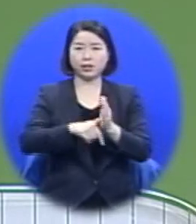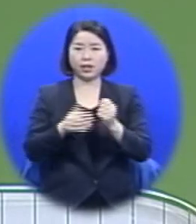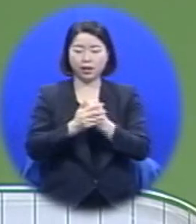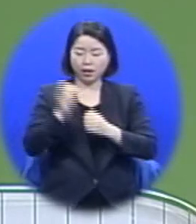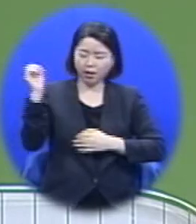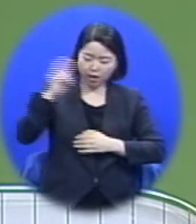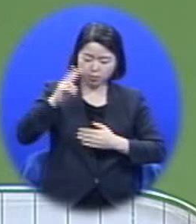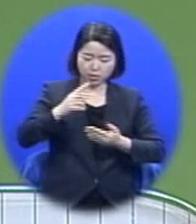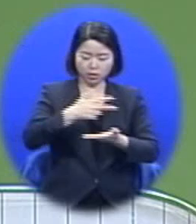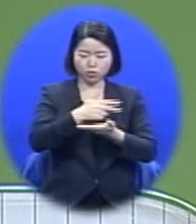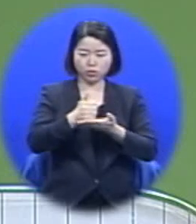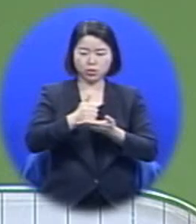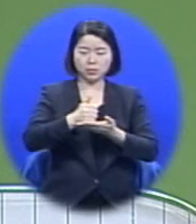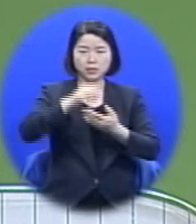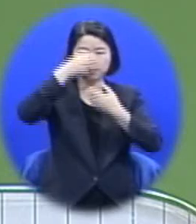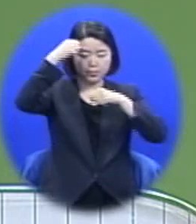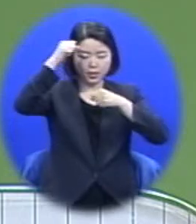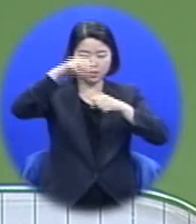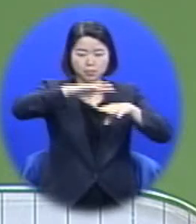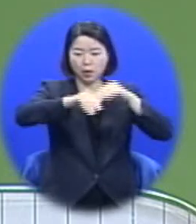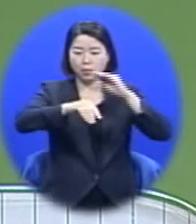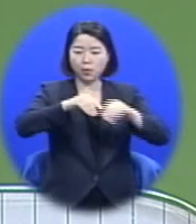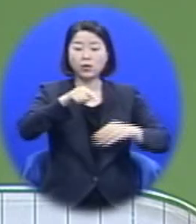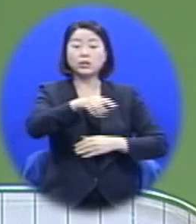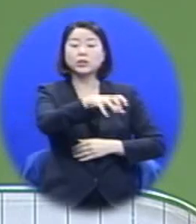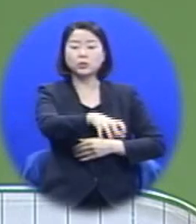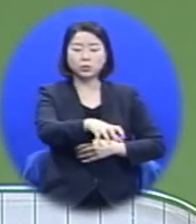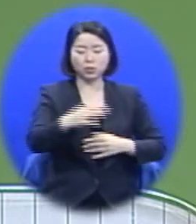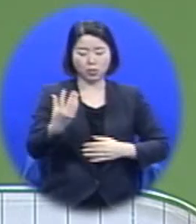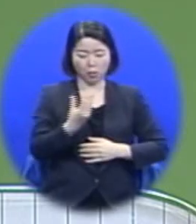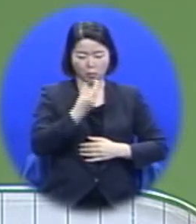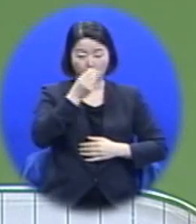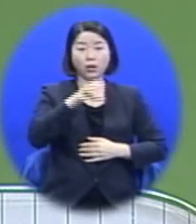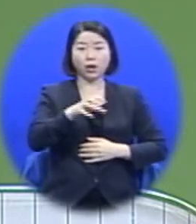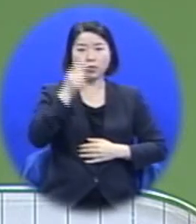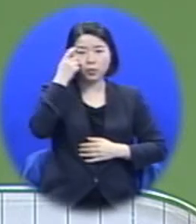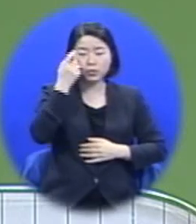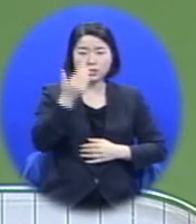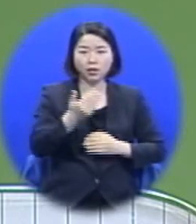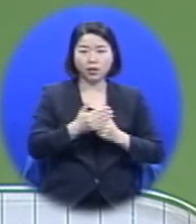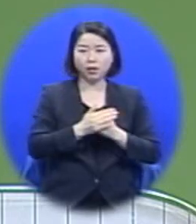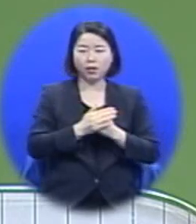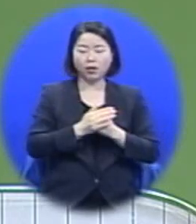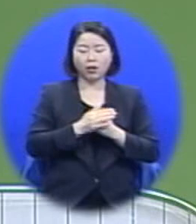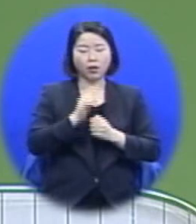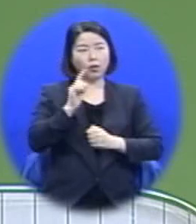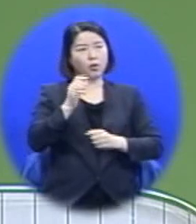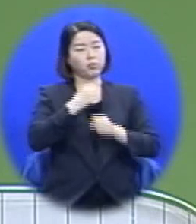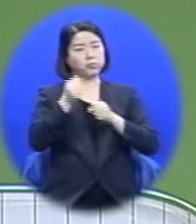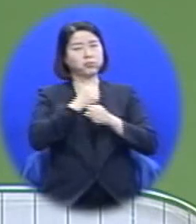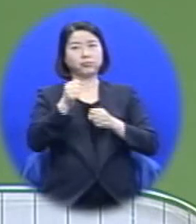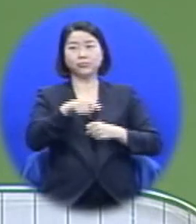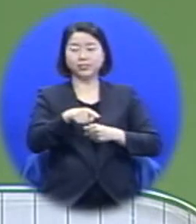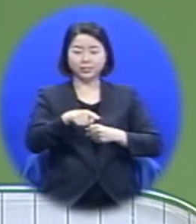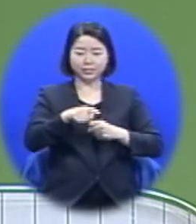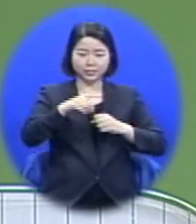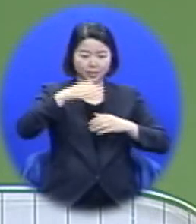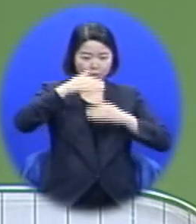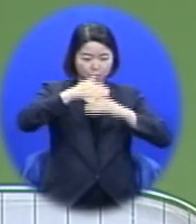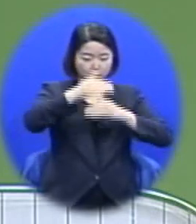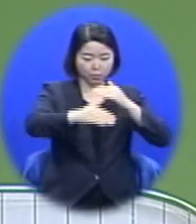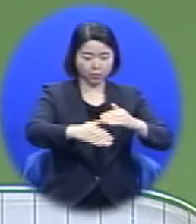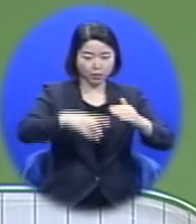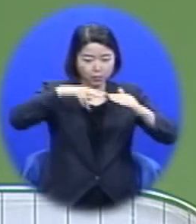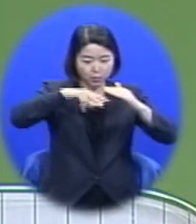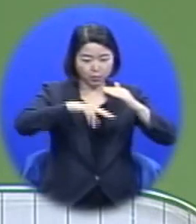침 벗어 거긴 거룩한 것이야 얼마나 황당하게 써요 2 지하철 계단에서 신을